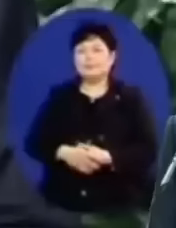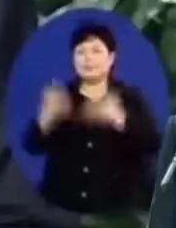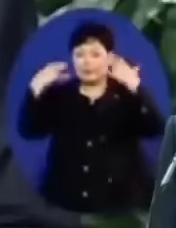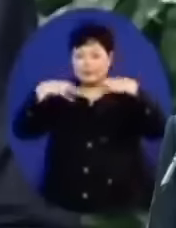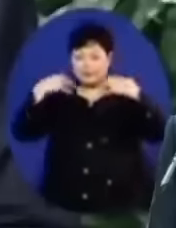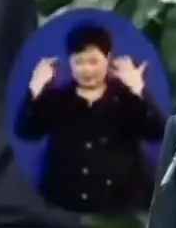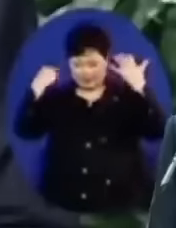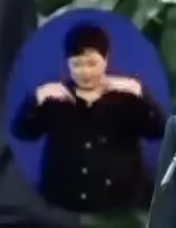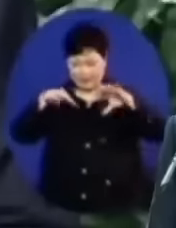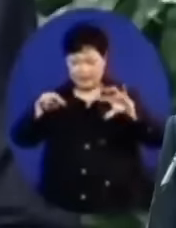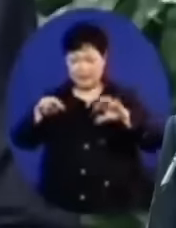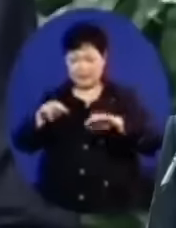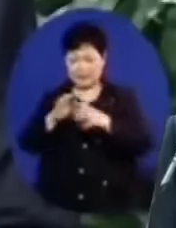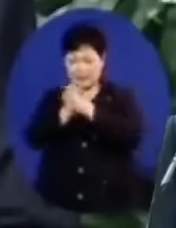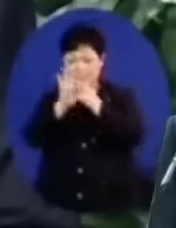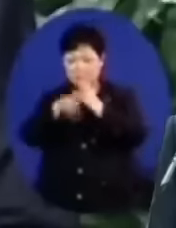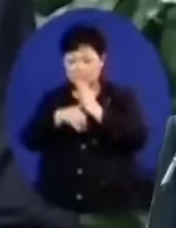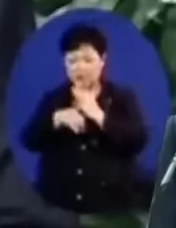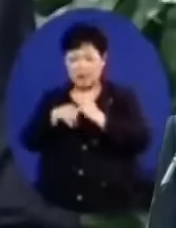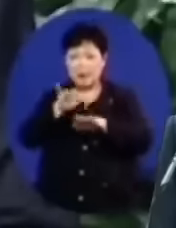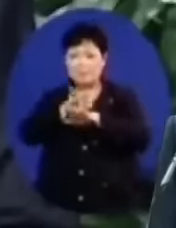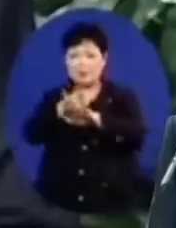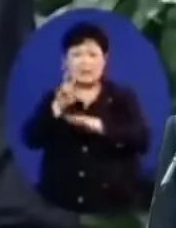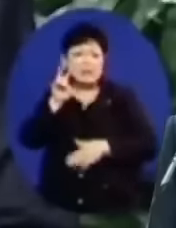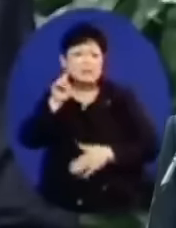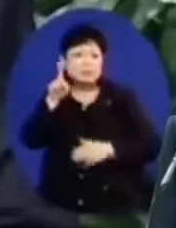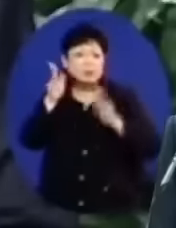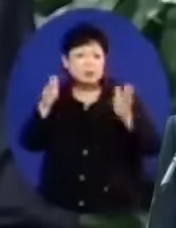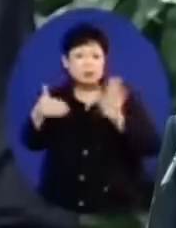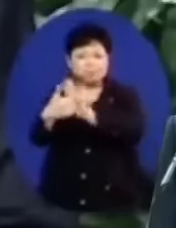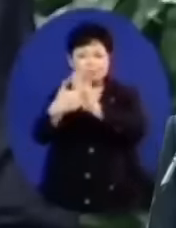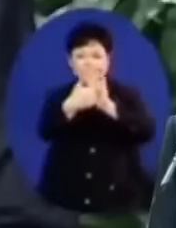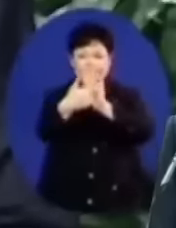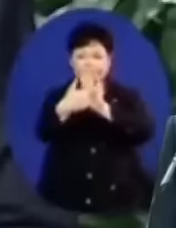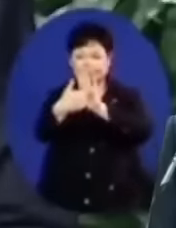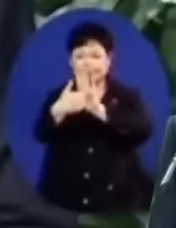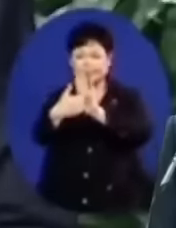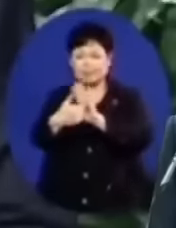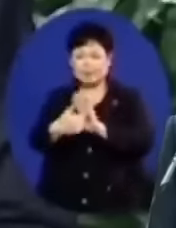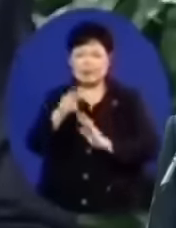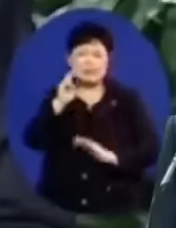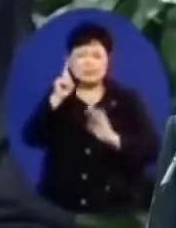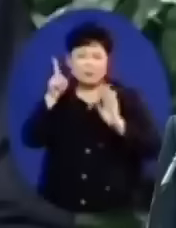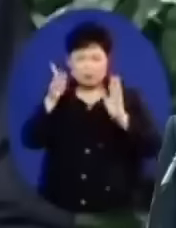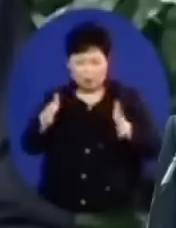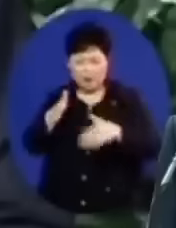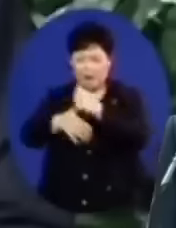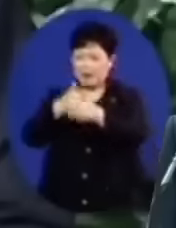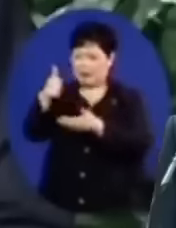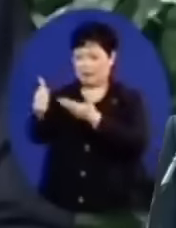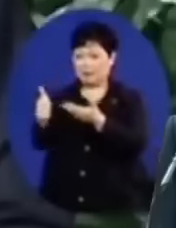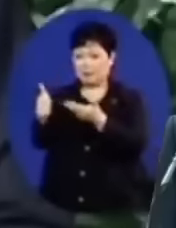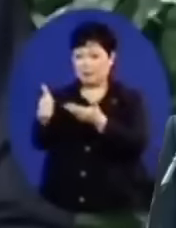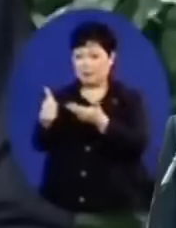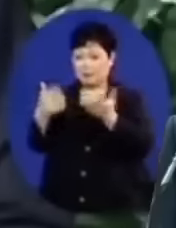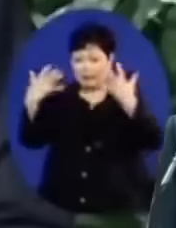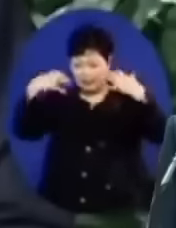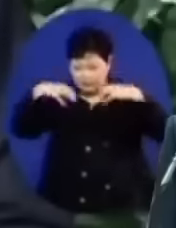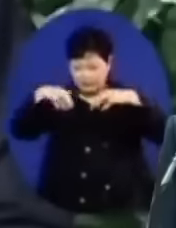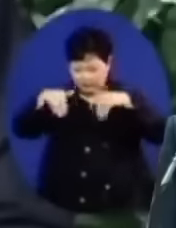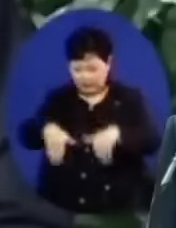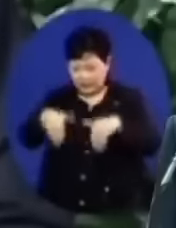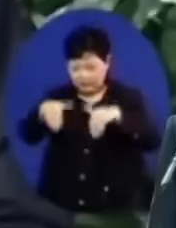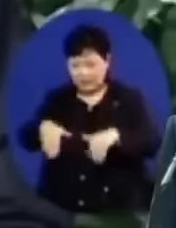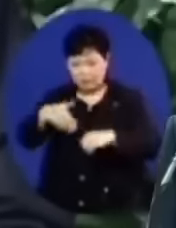다니엘은 기도할 때 마귀가 스무 하루 동안 막았습니다. 스무 하루 만에 하나님이 사자를 보내어서